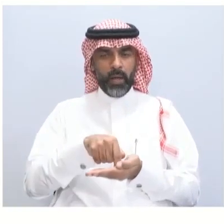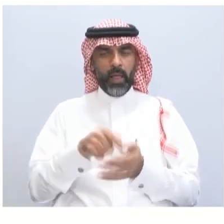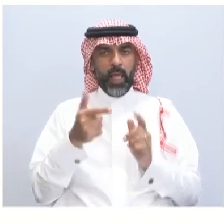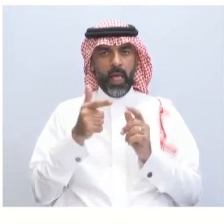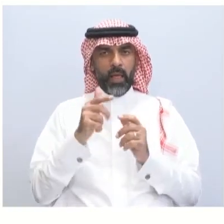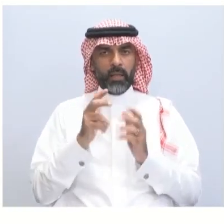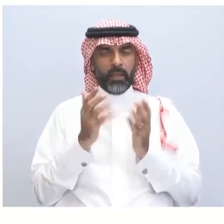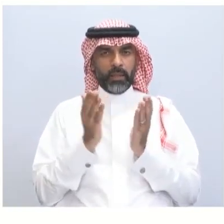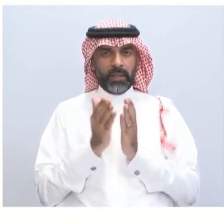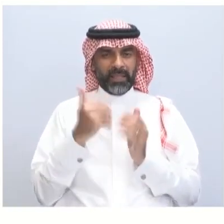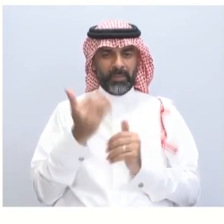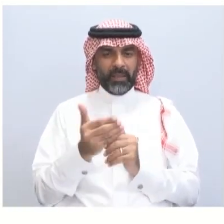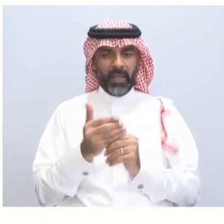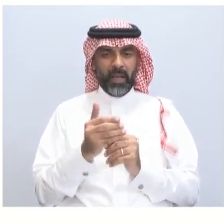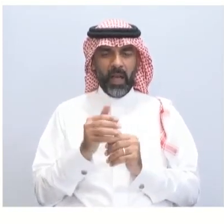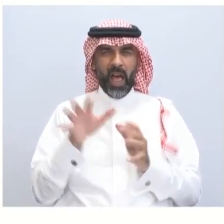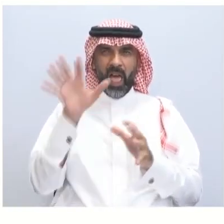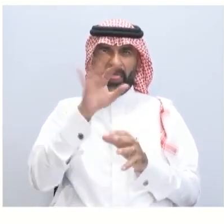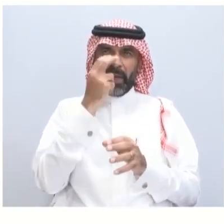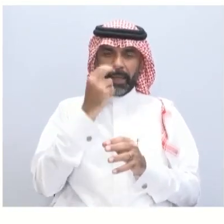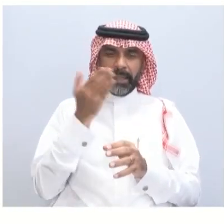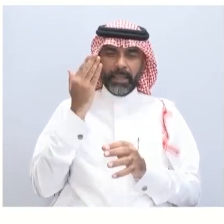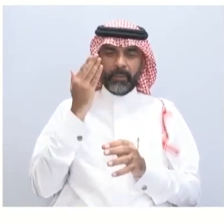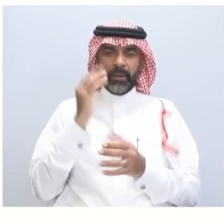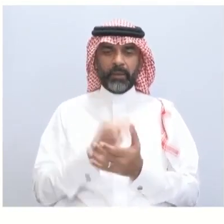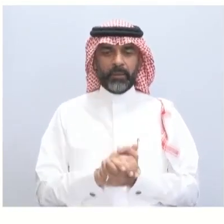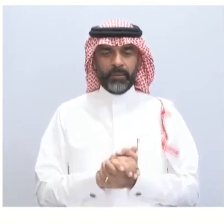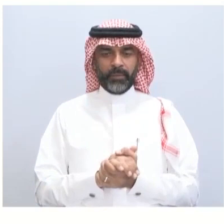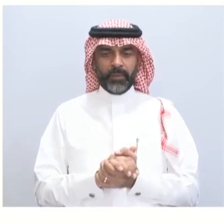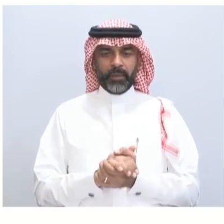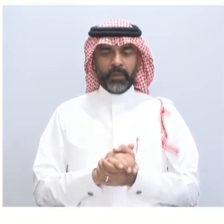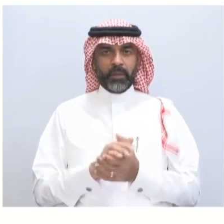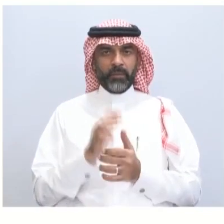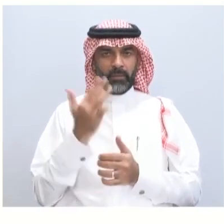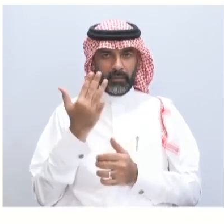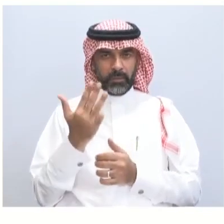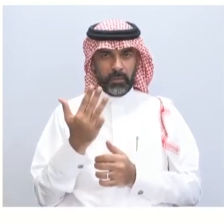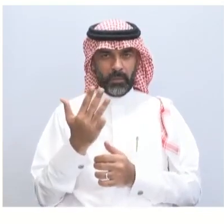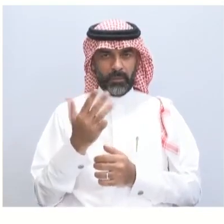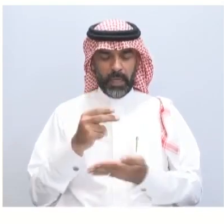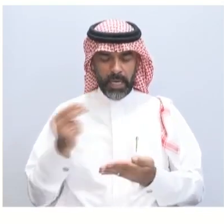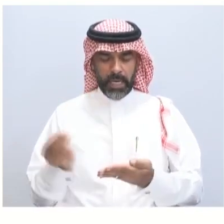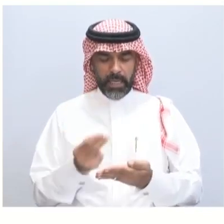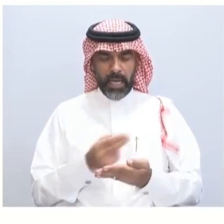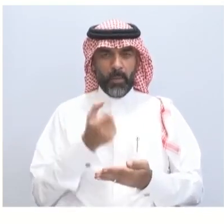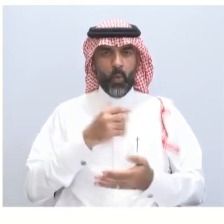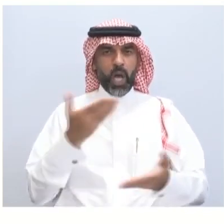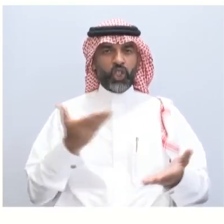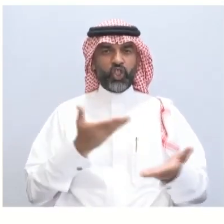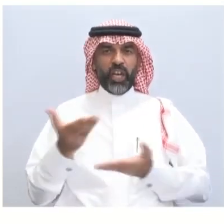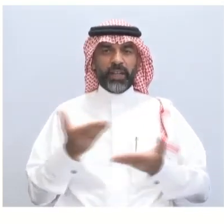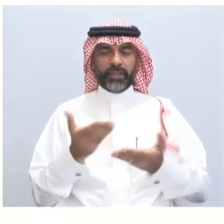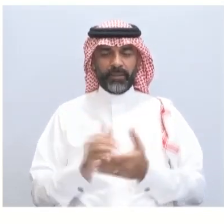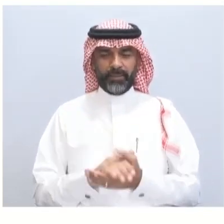الثامن الاثار والمصادر الكلاسيكيه الدرس التاسع الكتابه والشعر